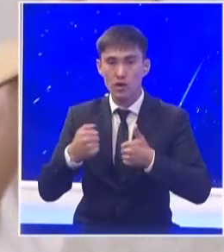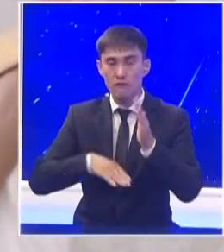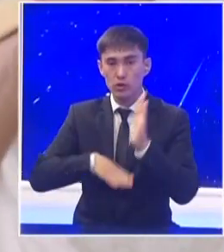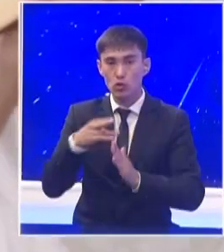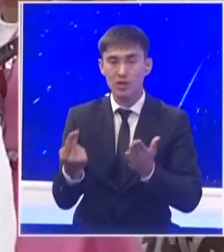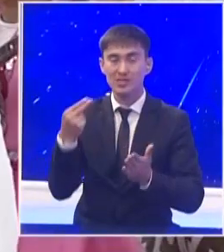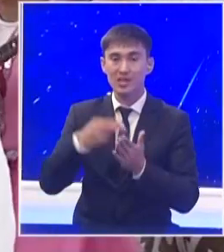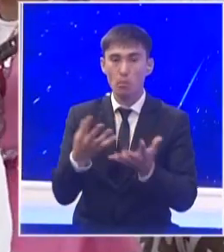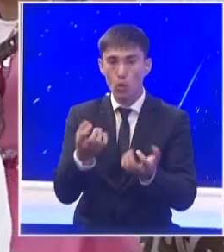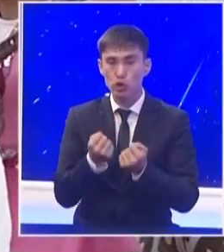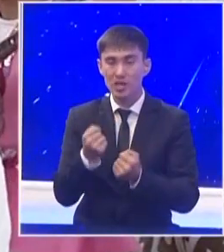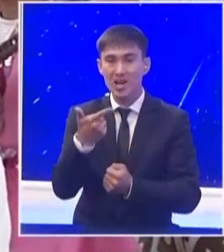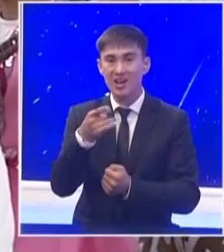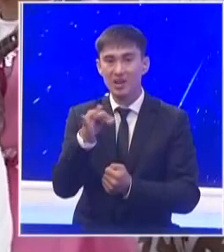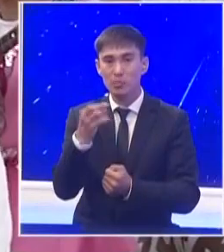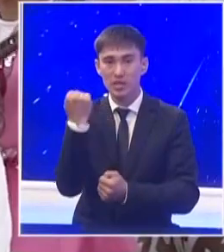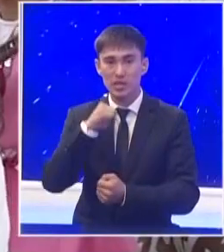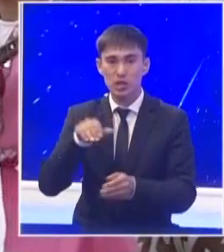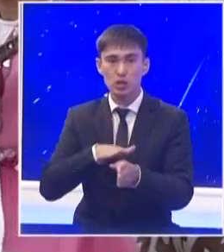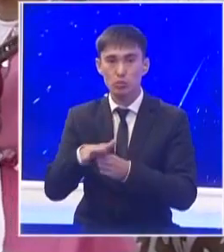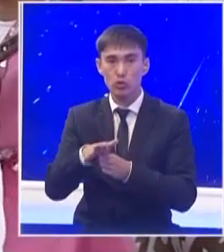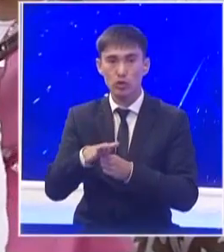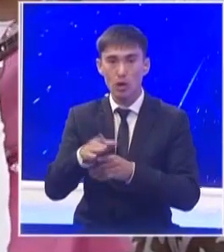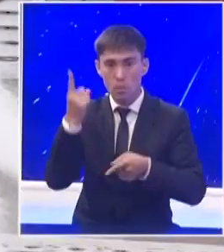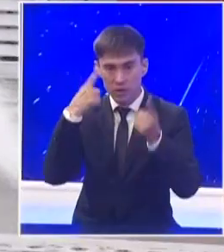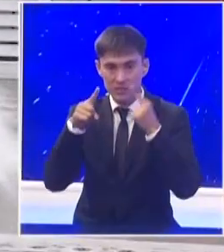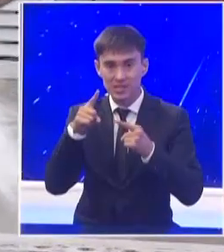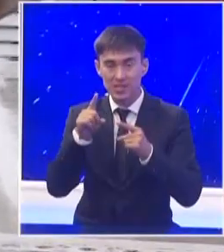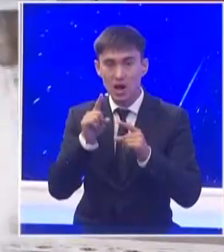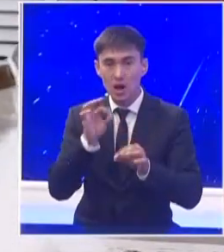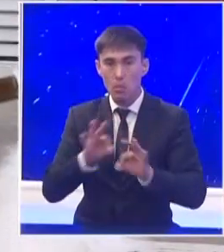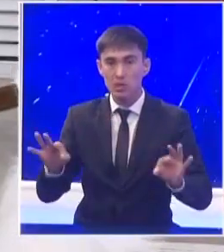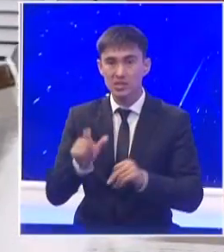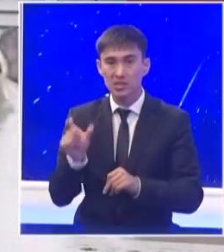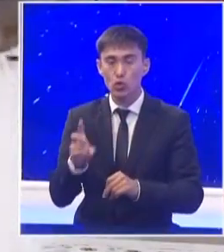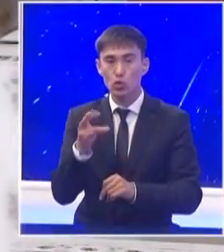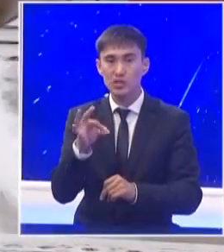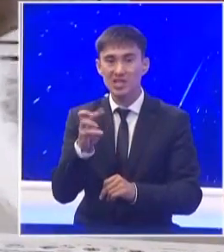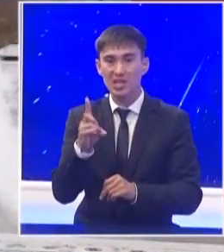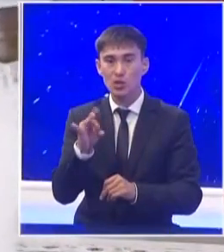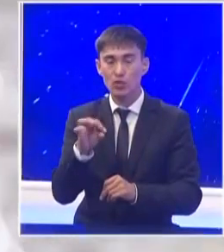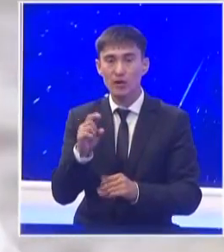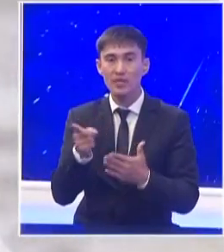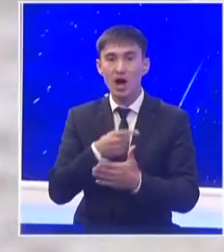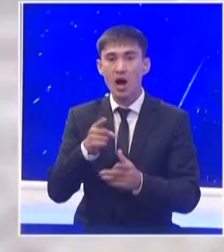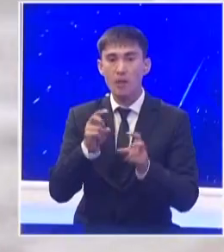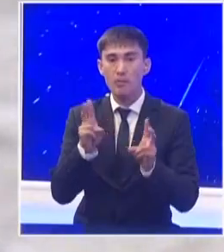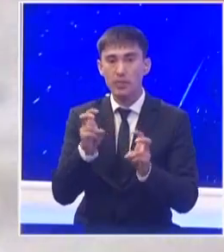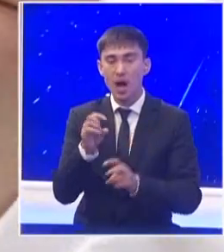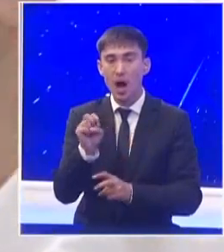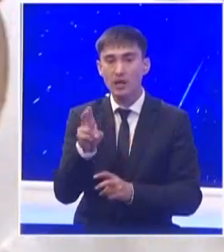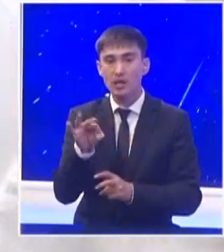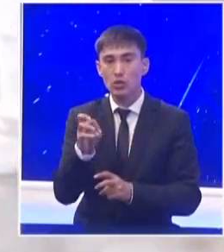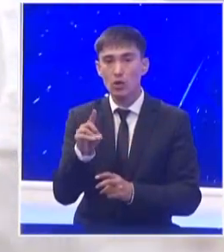высокой оценки и получили гран-при, исполнив произведение известного композитора Нургиси Тлендиева «Ата Толгауа». Фестиваль под названием